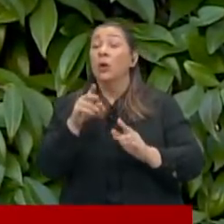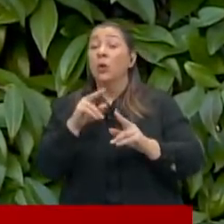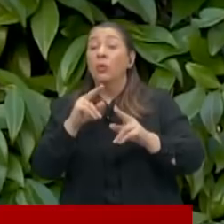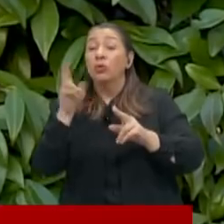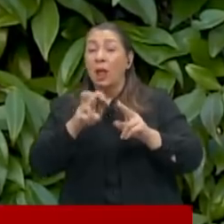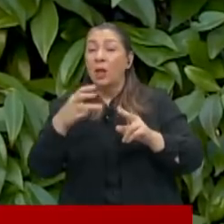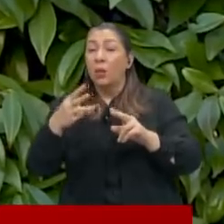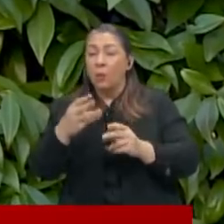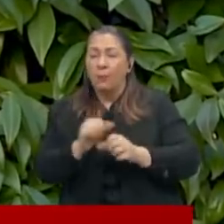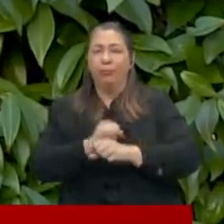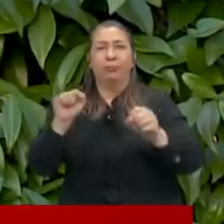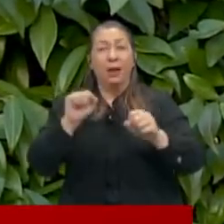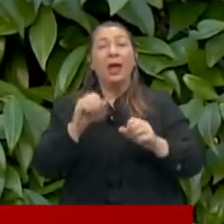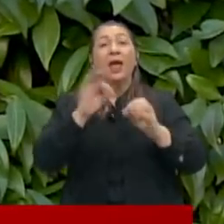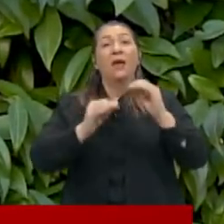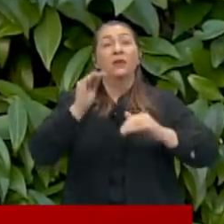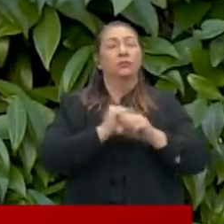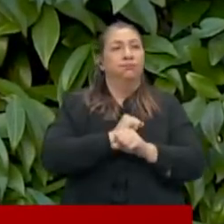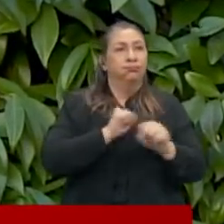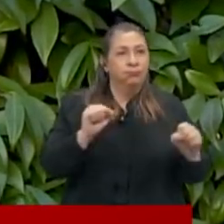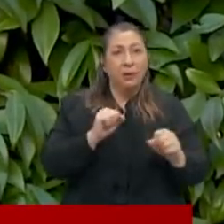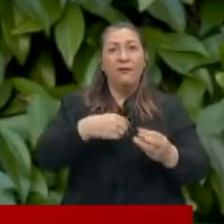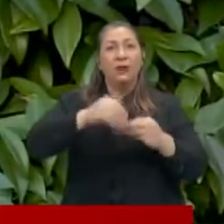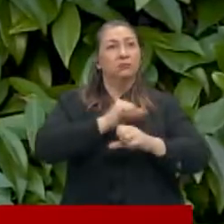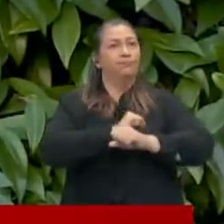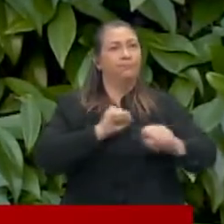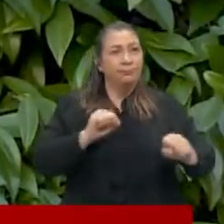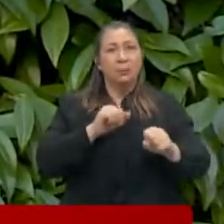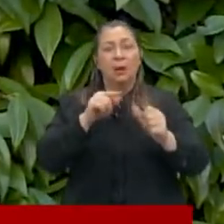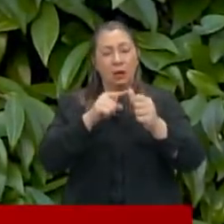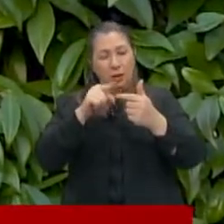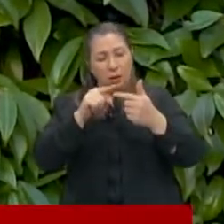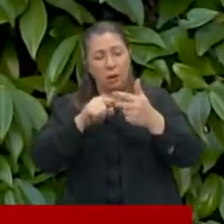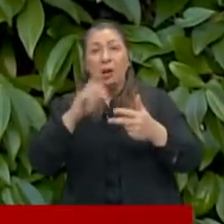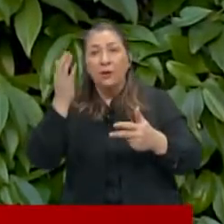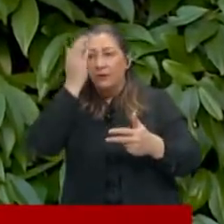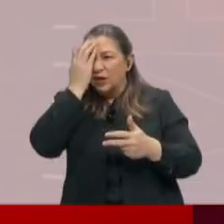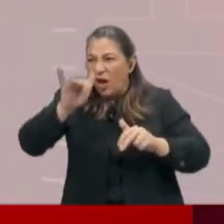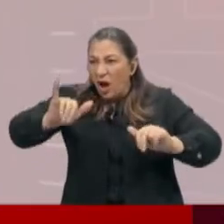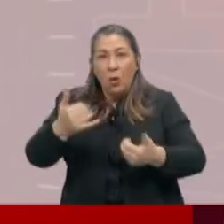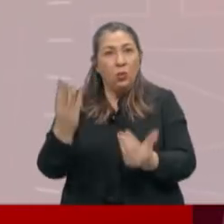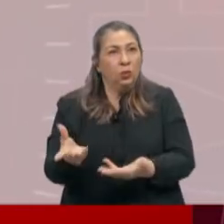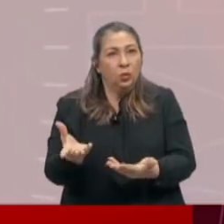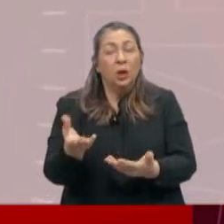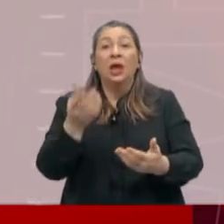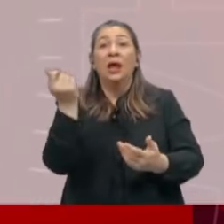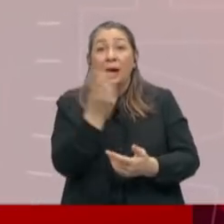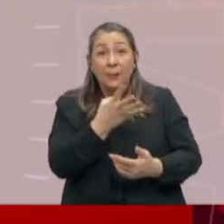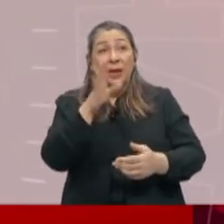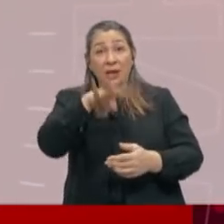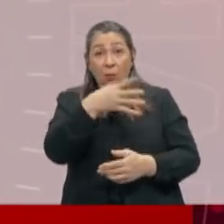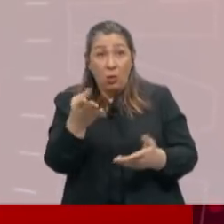patlattık, enflasyonu patlattık, faizleri patlattık. Hepsinden önemlisi fakirliği patlattık. Rakamlar ve tablo